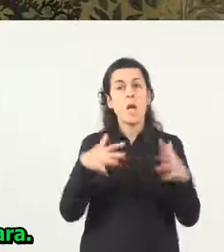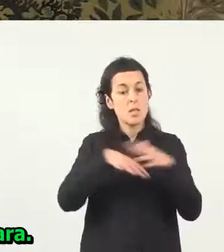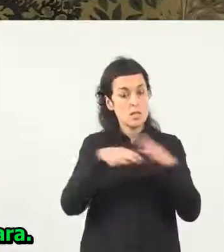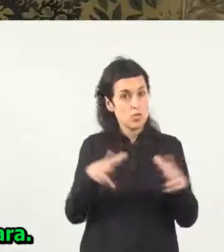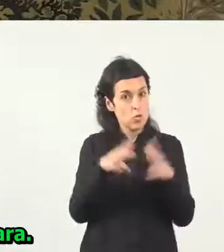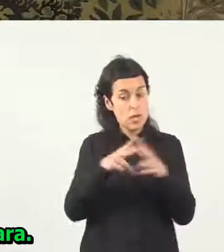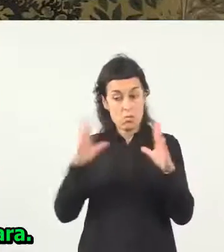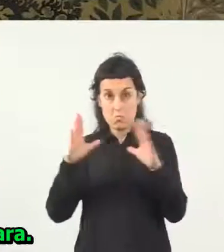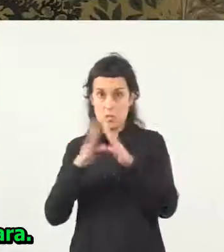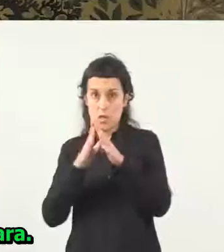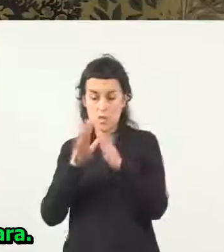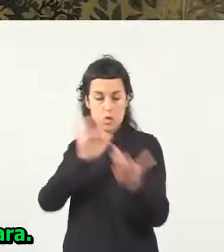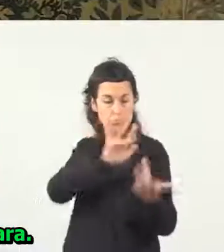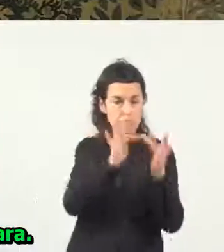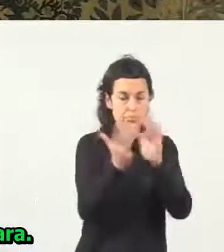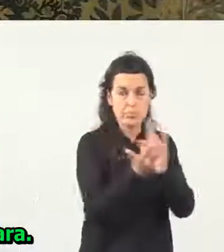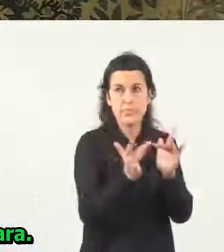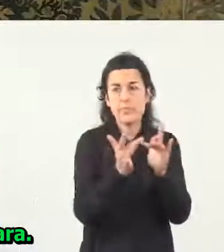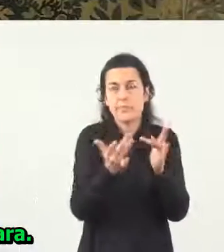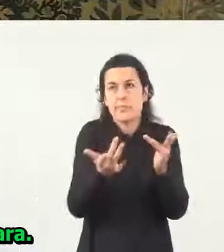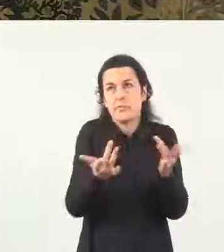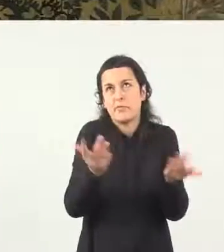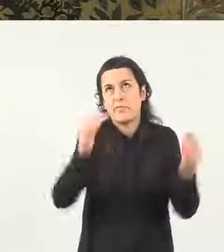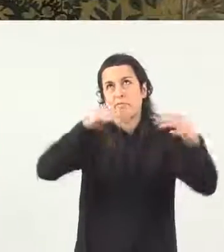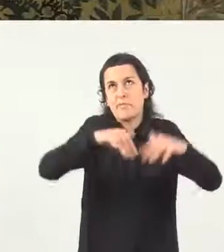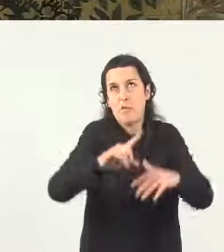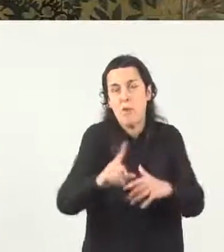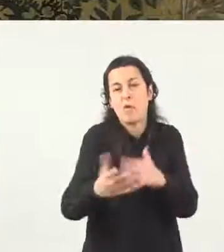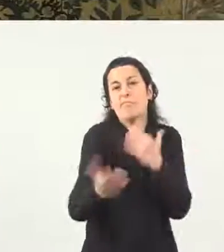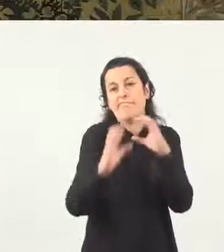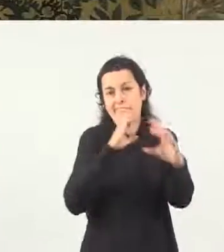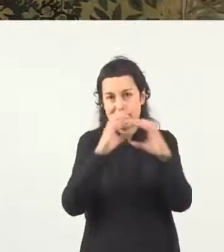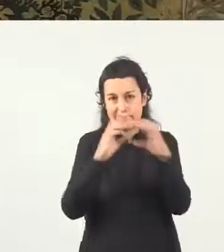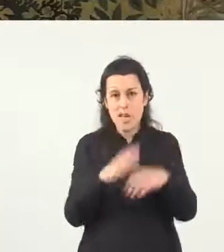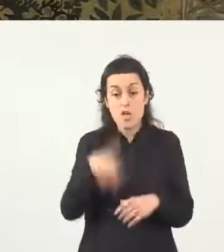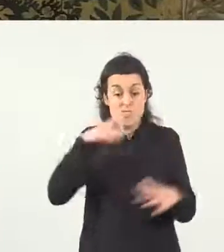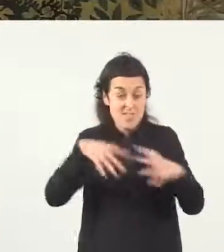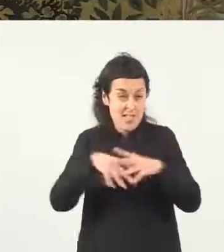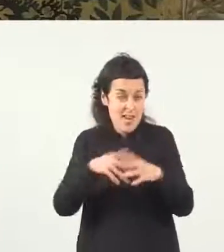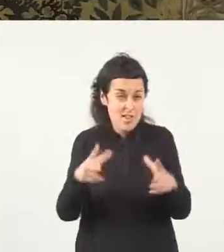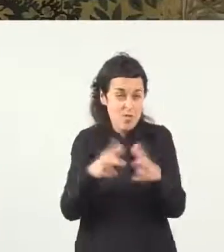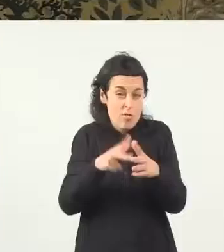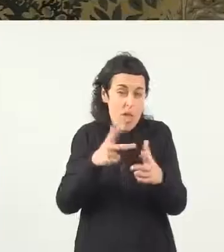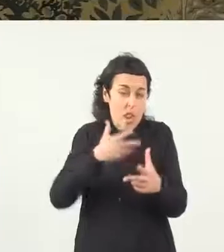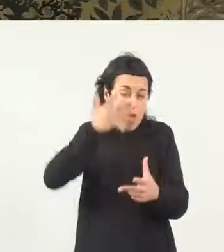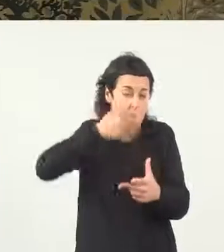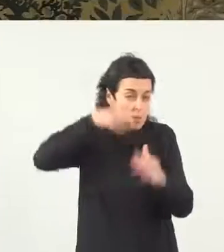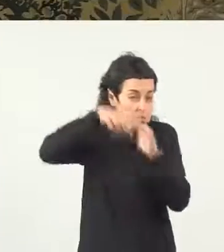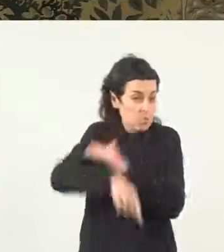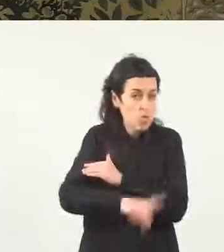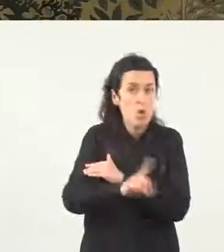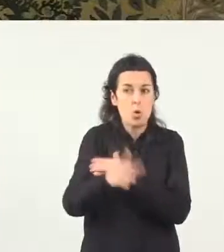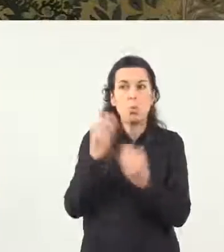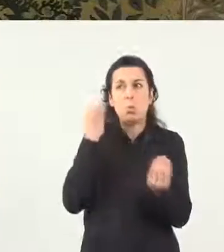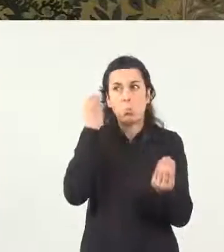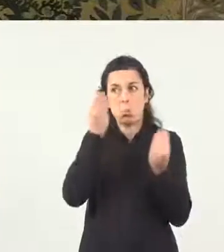ere, feministak elkartzen gara. Bueno, elkartzen gara, komunikatzen gara. Nik ez dakit asko sare sozialez eta ez dut hitz egiten horretaz, baina bai iruditzen zait, osea,